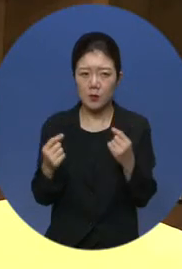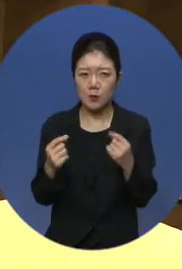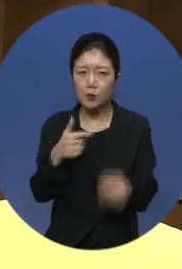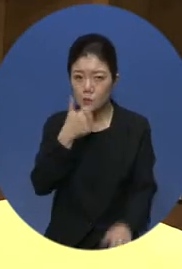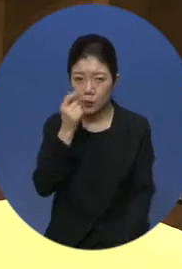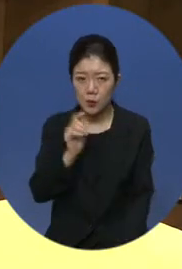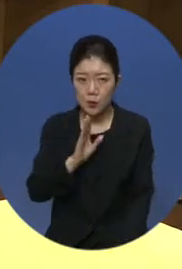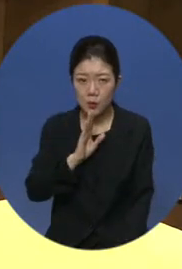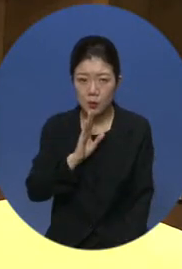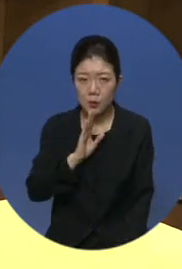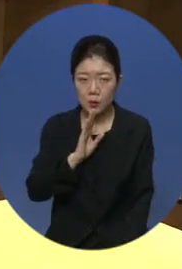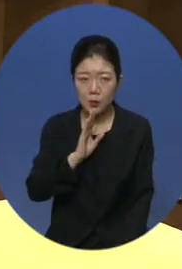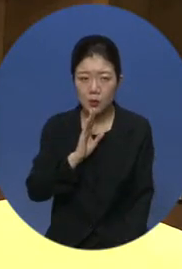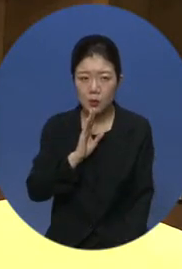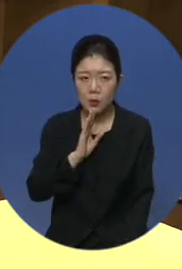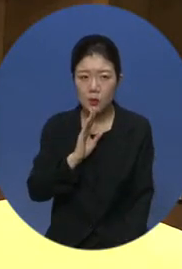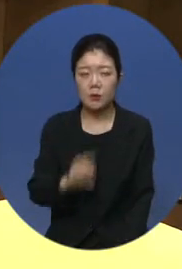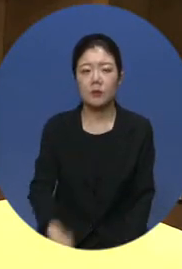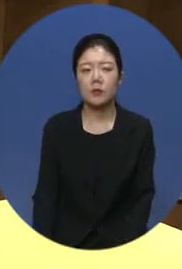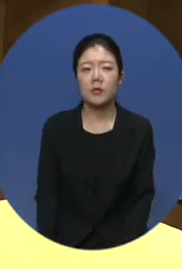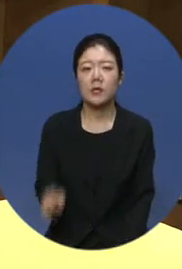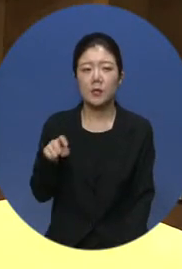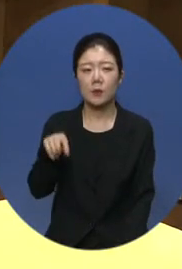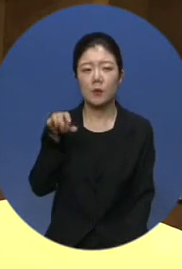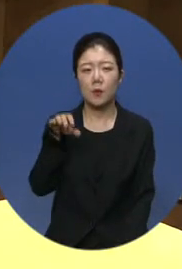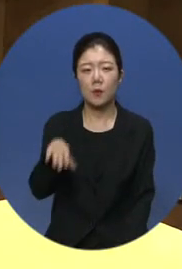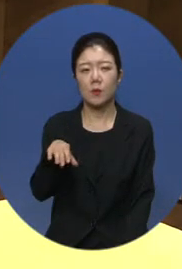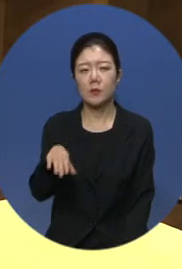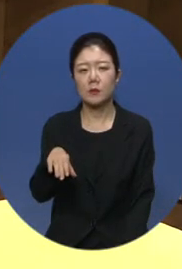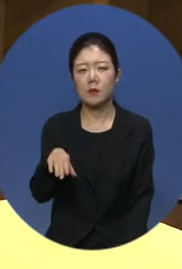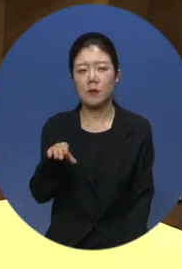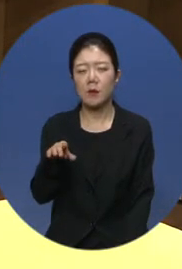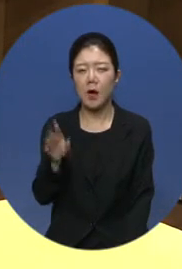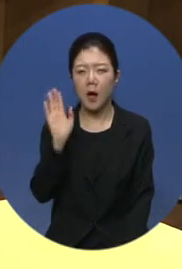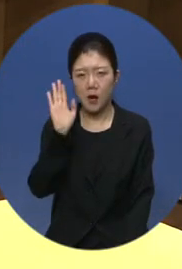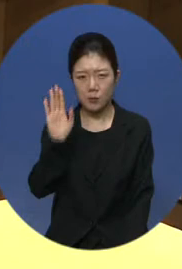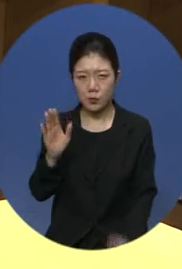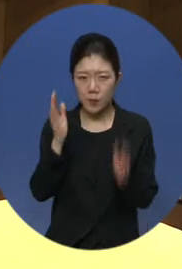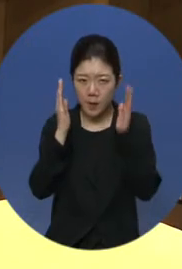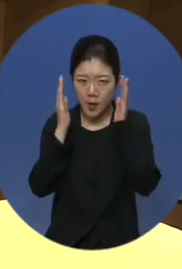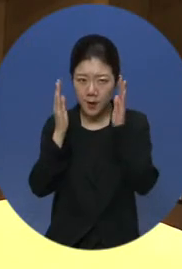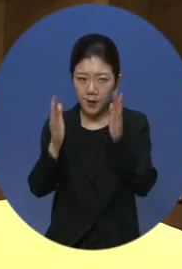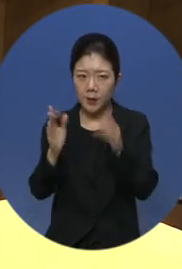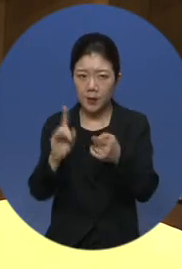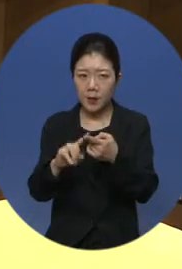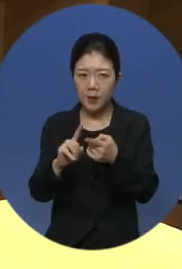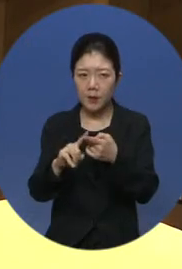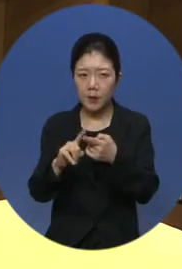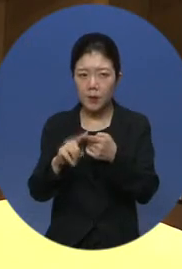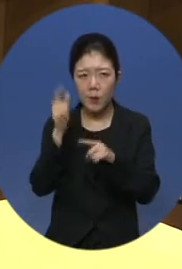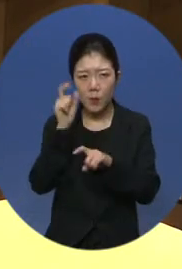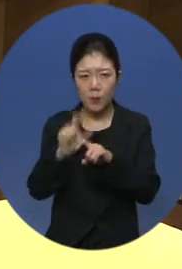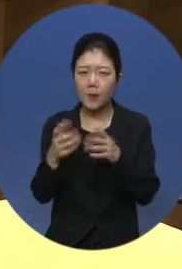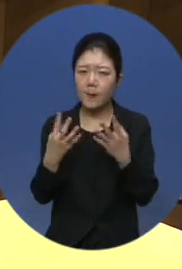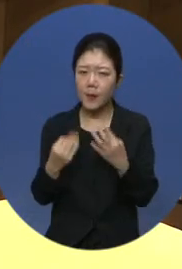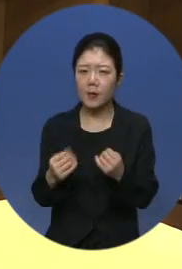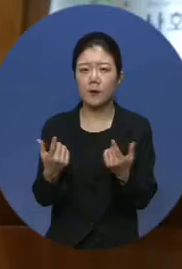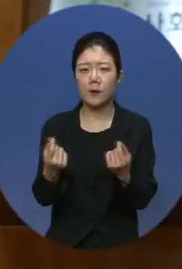거는 사실이잖아요. 그런 의미에서 스토리가 좀 나아갈 방향에 대해서 좀 생각이 좀 많을 수도 있을 것 같아요.